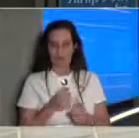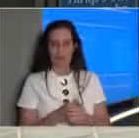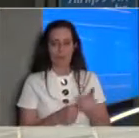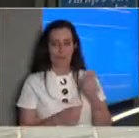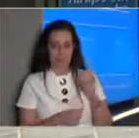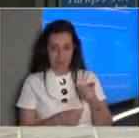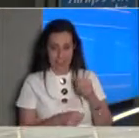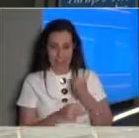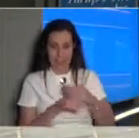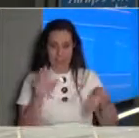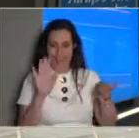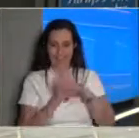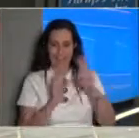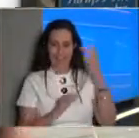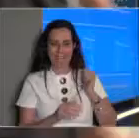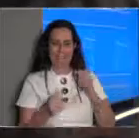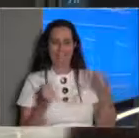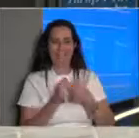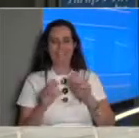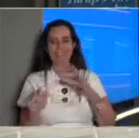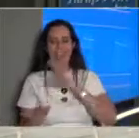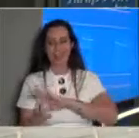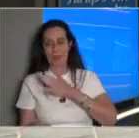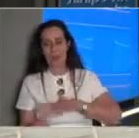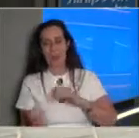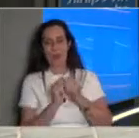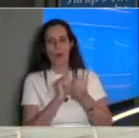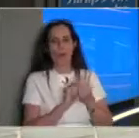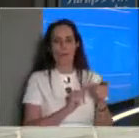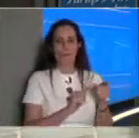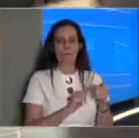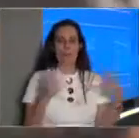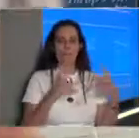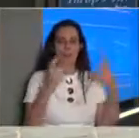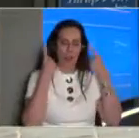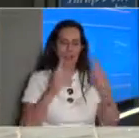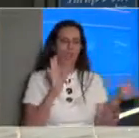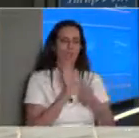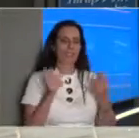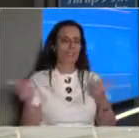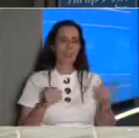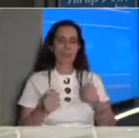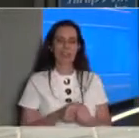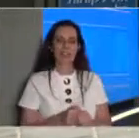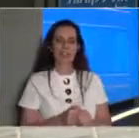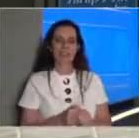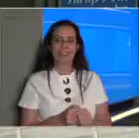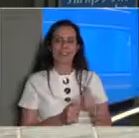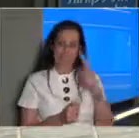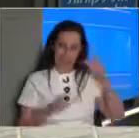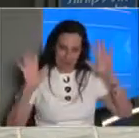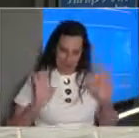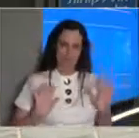אתה חושב שצריך לחוקק את חוק הגיוס לפי איך שליברמן רוצה, או לפי איך שהמפלגות החרדיות רוצות?